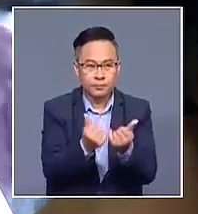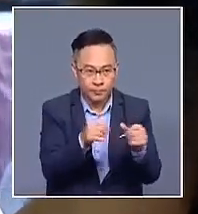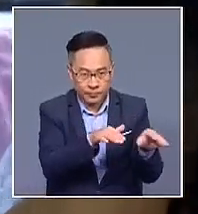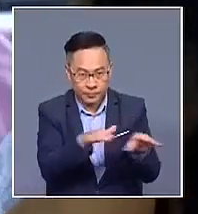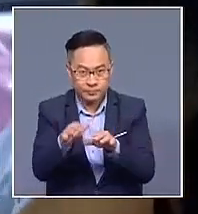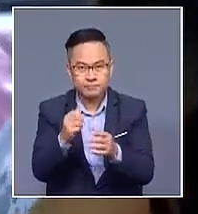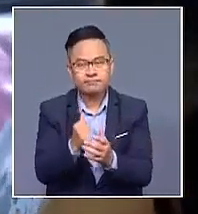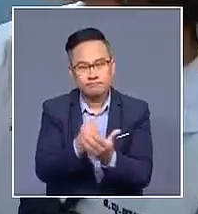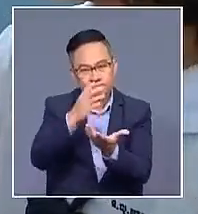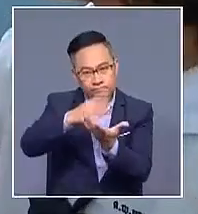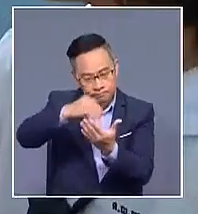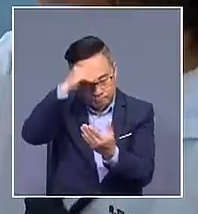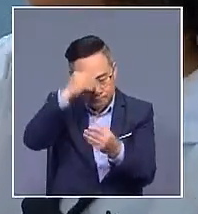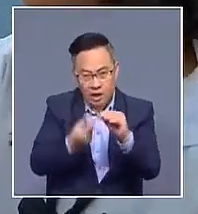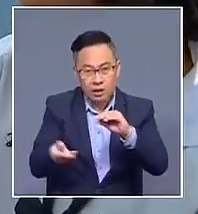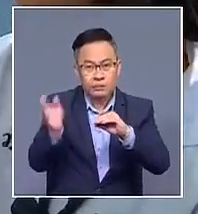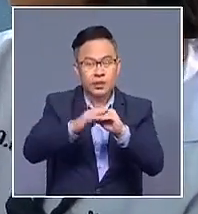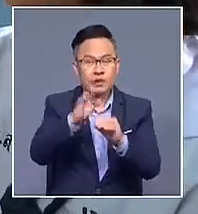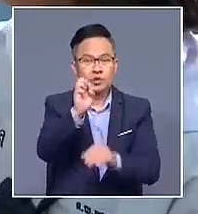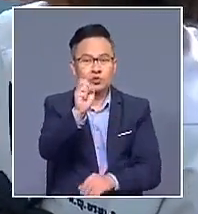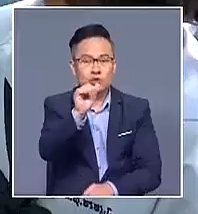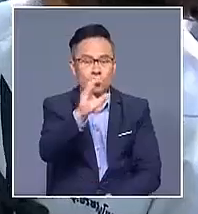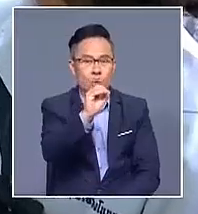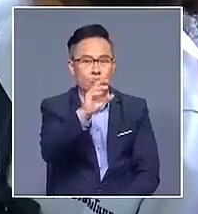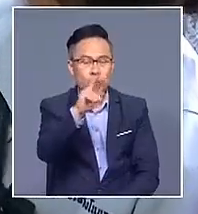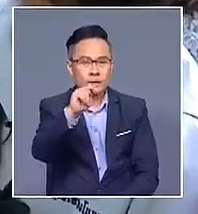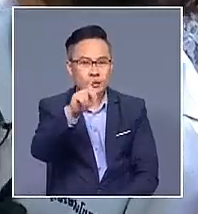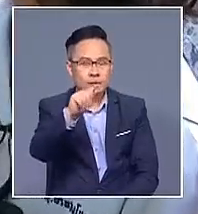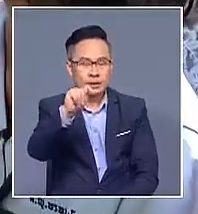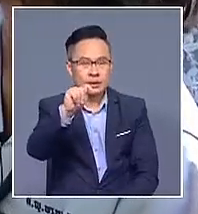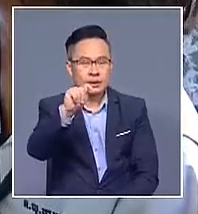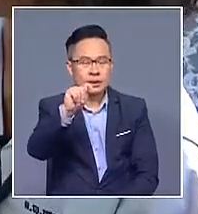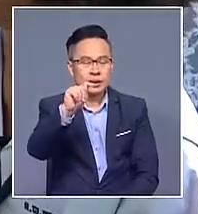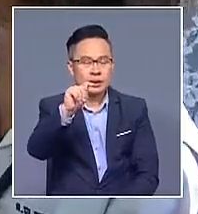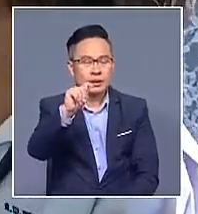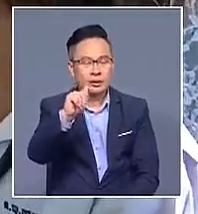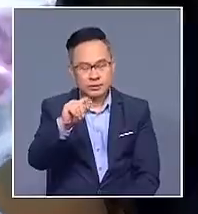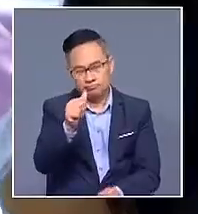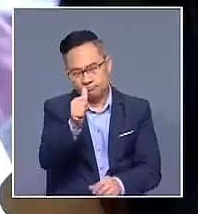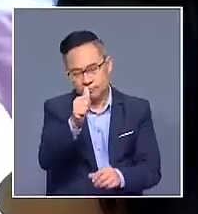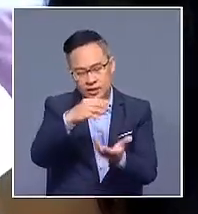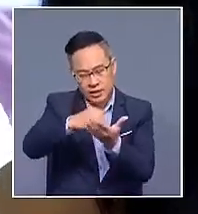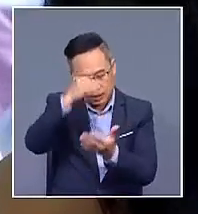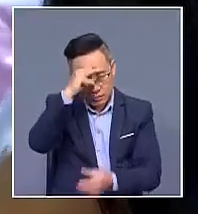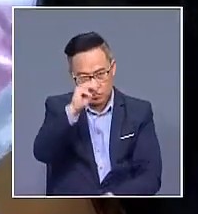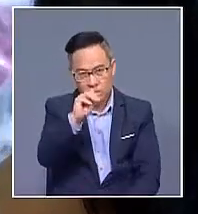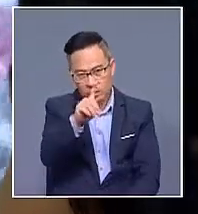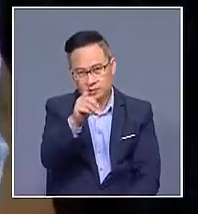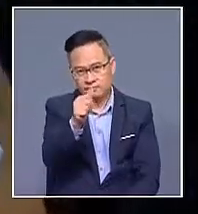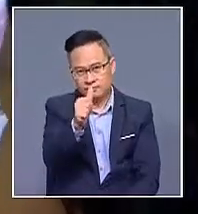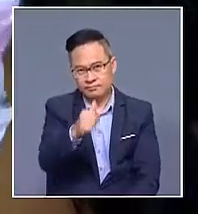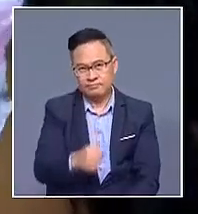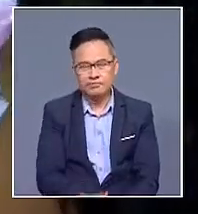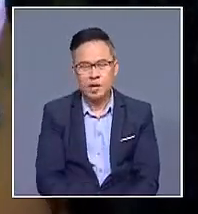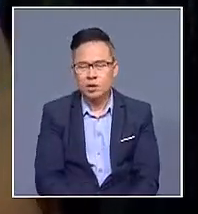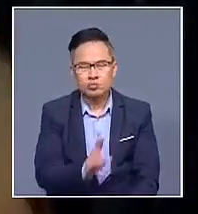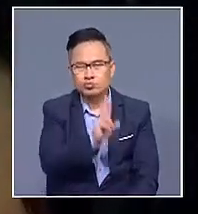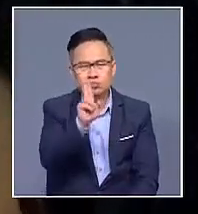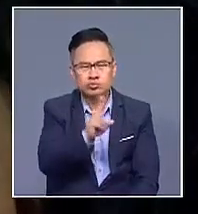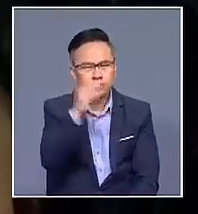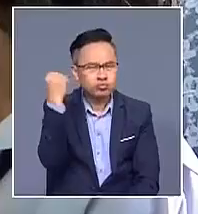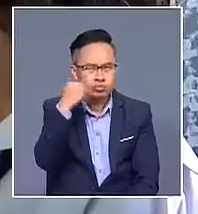ปติวเพิ่มเติมสำหรับการสอบโปรเน็ตสอบมาตรฐานเตรียมตัวเข้าม.1ใช่ไหม ใช่ค่ะ มาใช้กันบ่อยปะเนี่ย บ่อยค่ะ